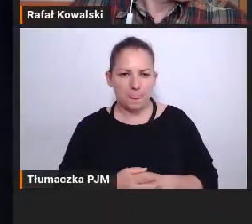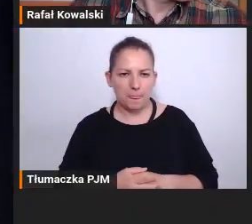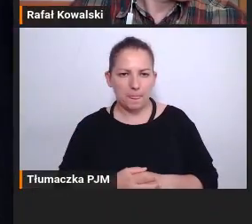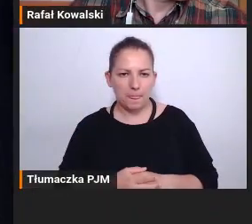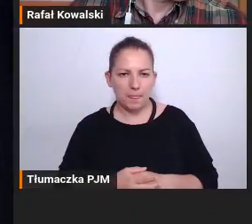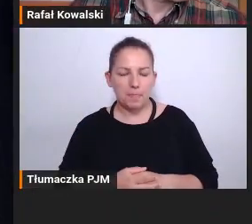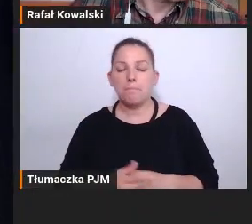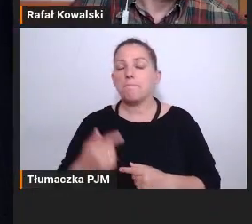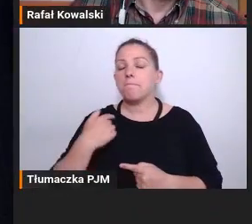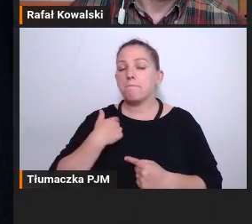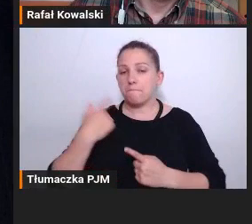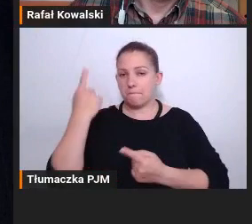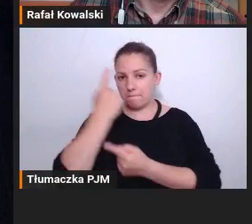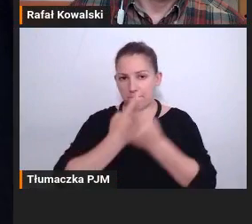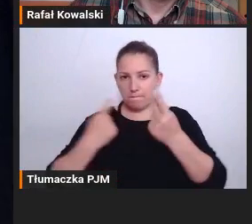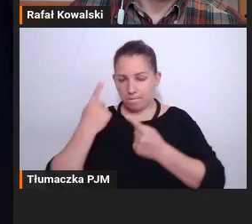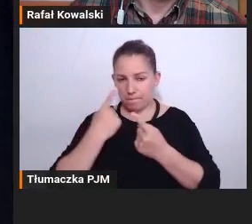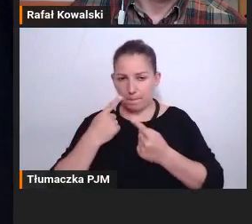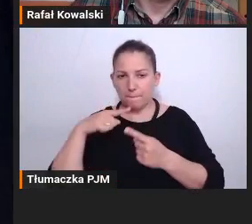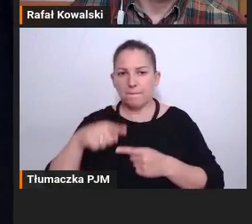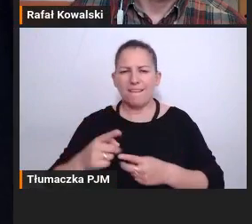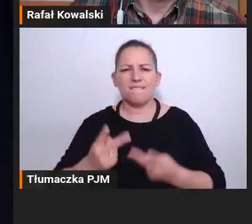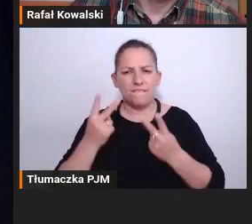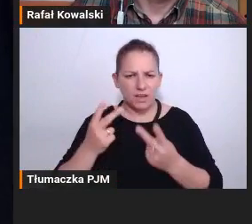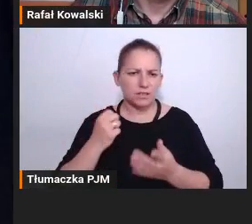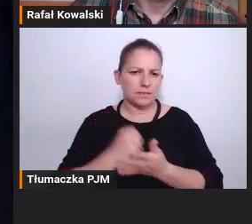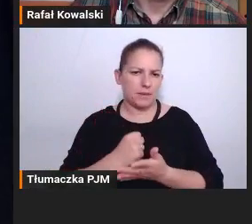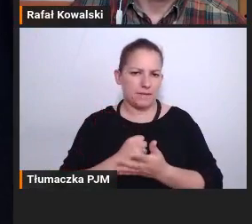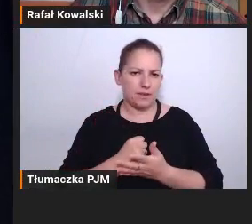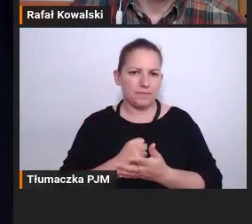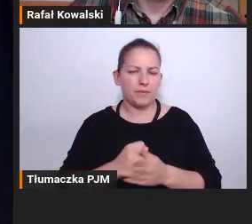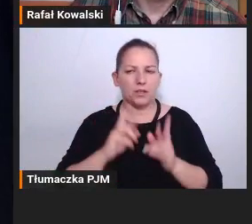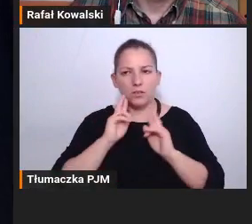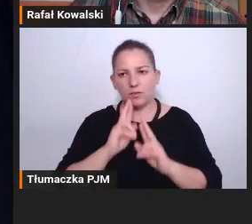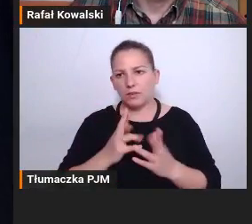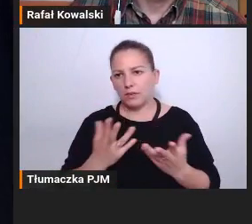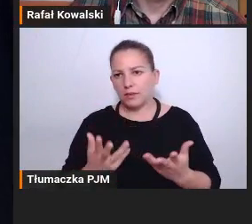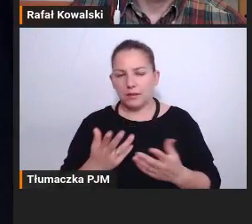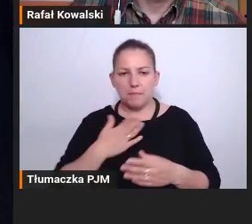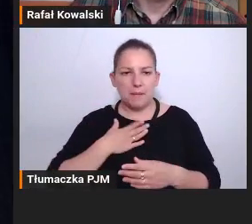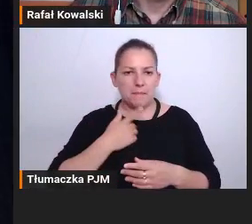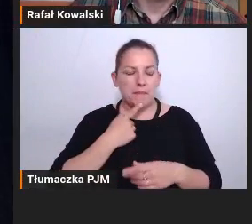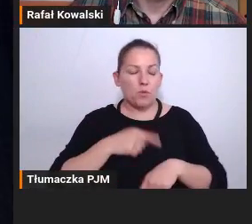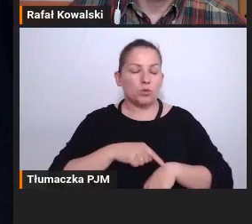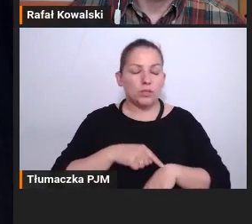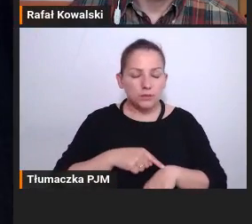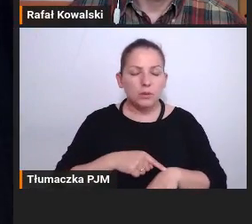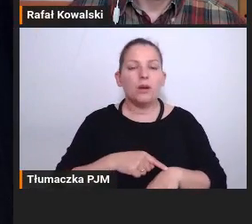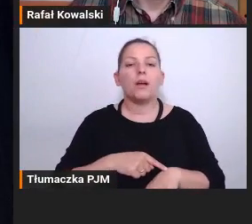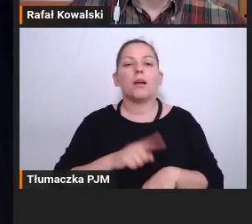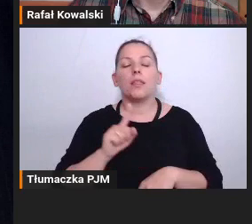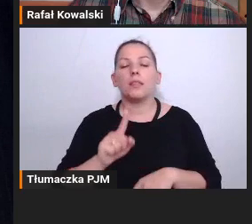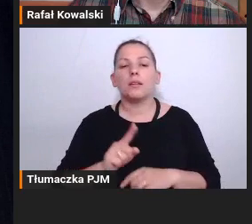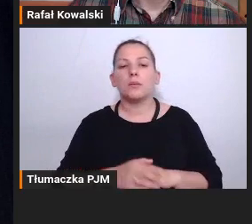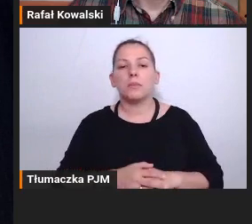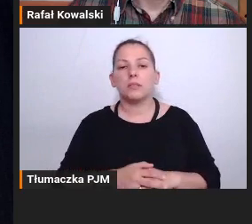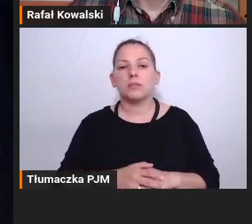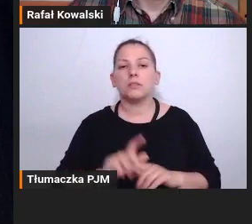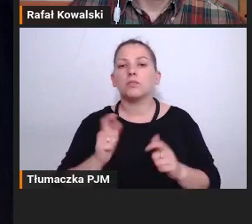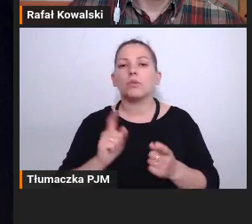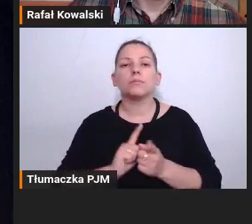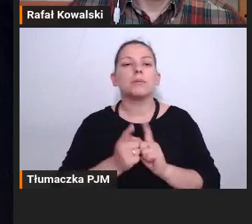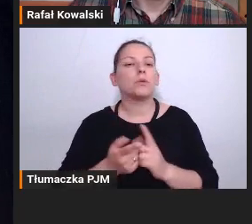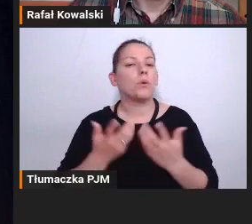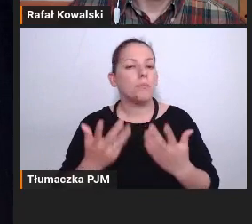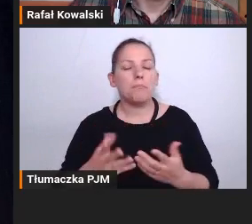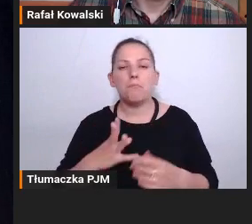Ja myślę, że to są ważne kwestie. Tak, rzeczywiście mamy mało czasu, natomiast to, co się zmieniło i